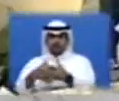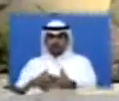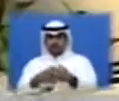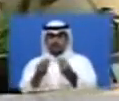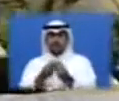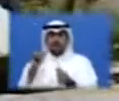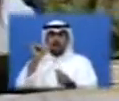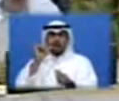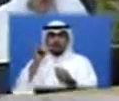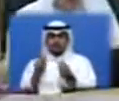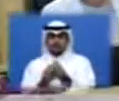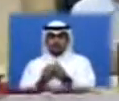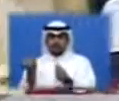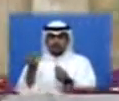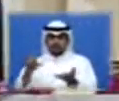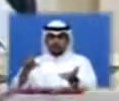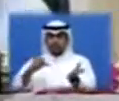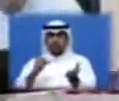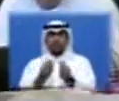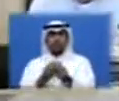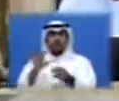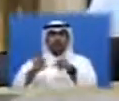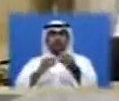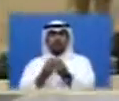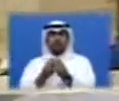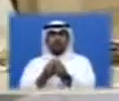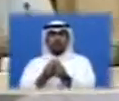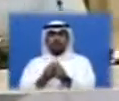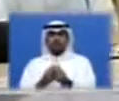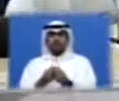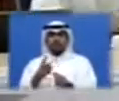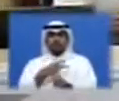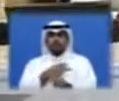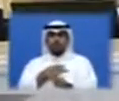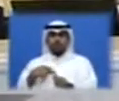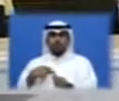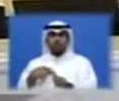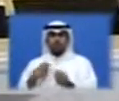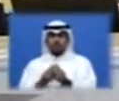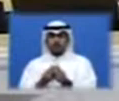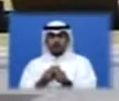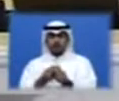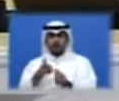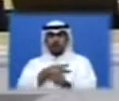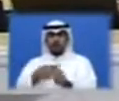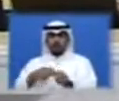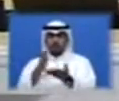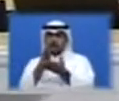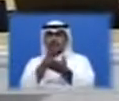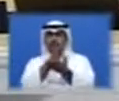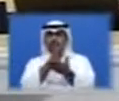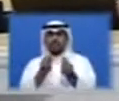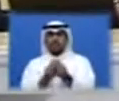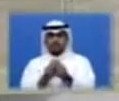الصديقين. ويضم الوفد كلا من معالي النائب الأول لرئيس مجلس الوزراء ووزير الخارجية الشيخ